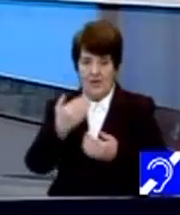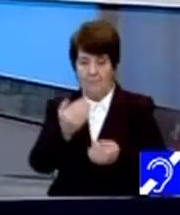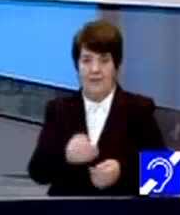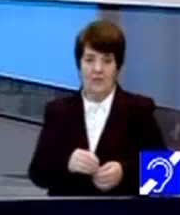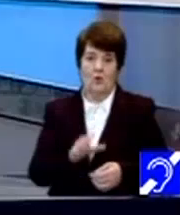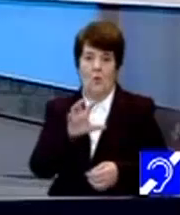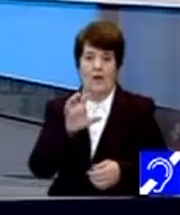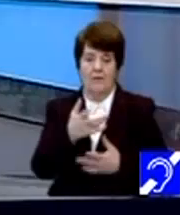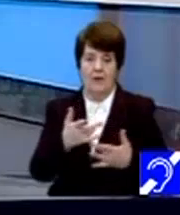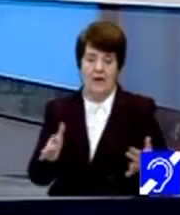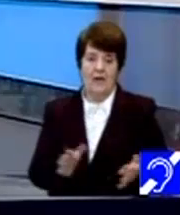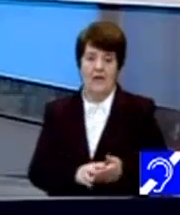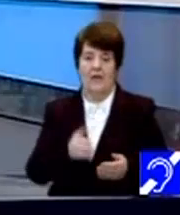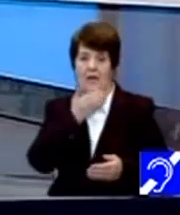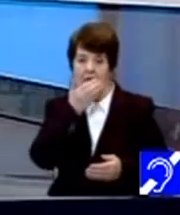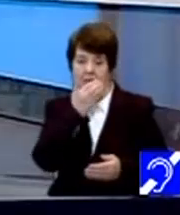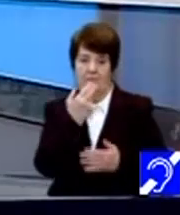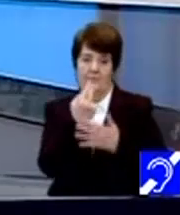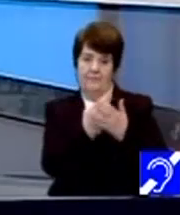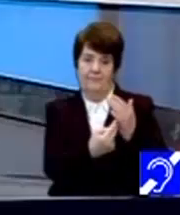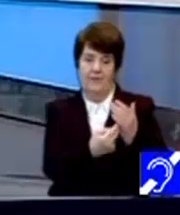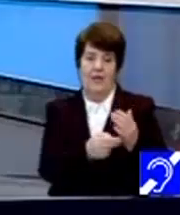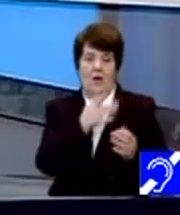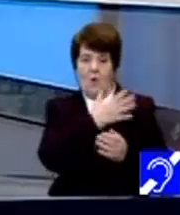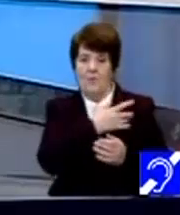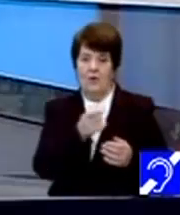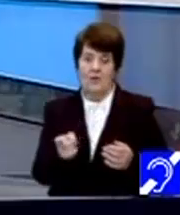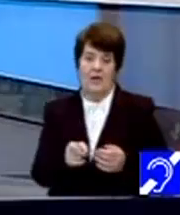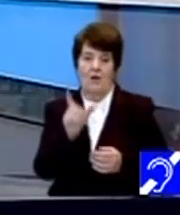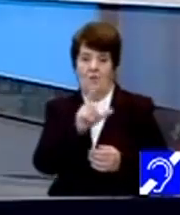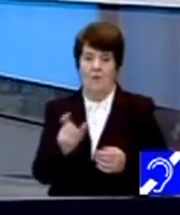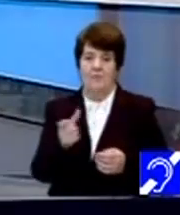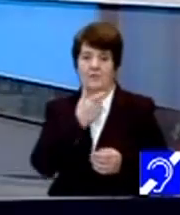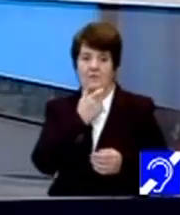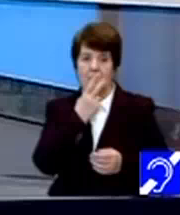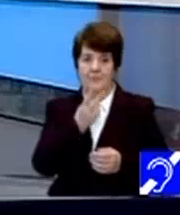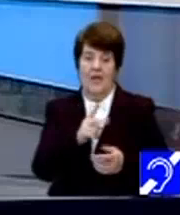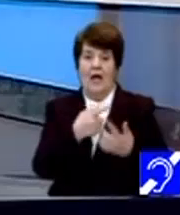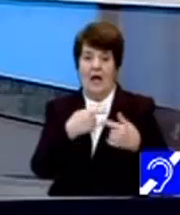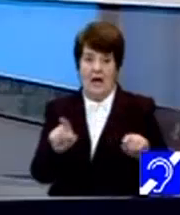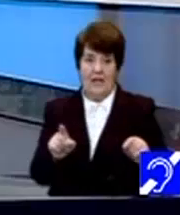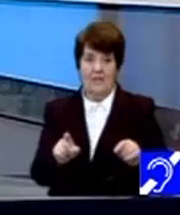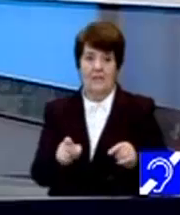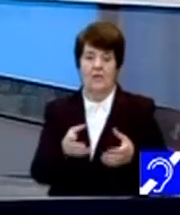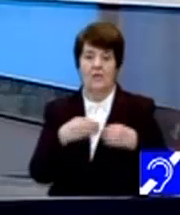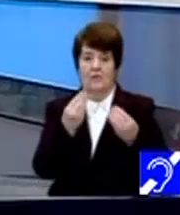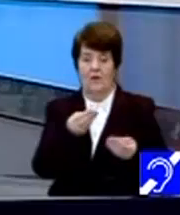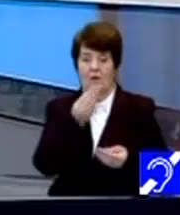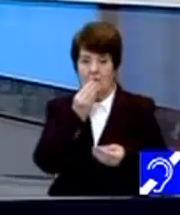frig. Unele au fost adăpostite în locuri călduțe și vor fi ascunse o perioadă de ochii vizitatorilor. Alte